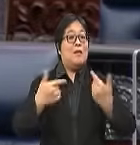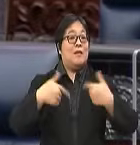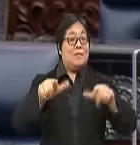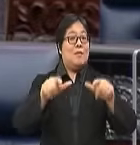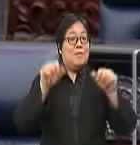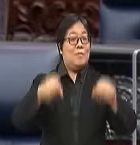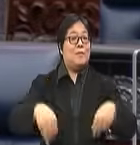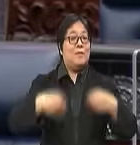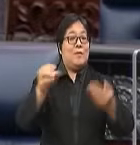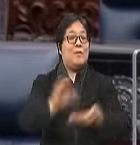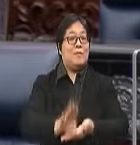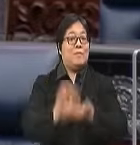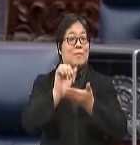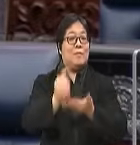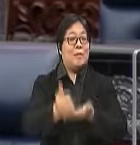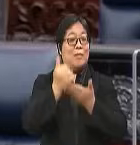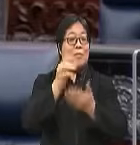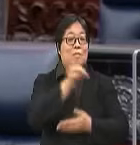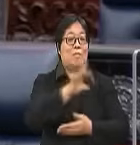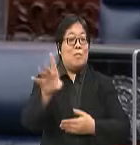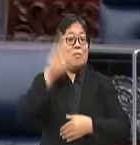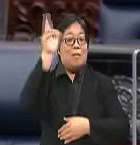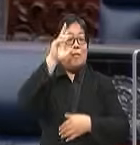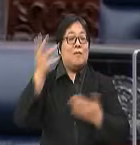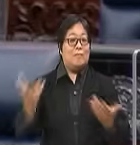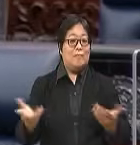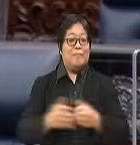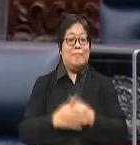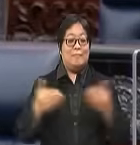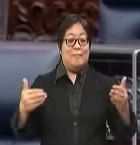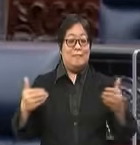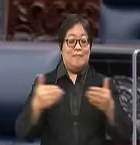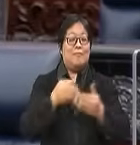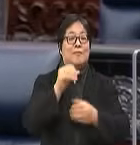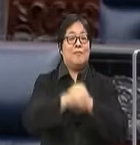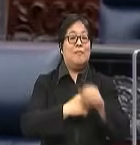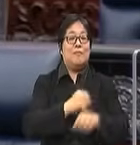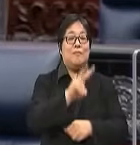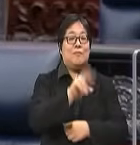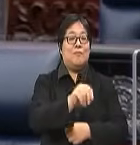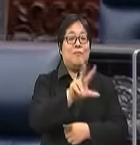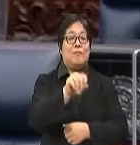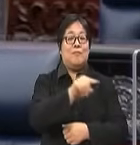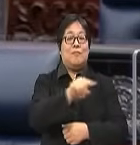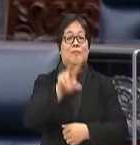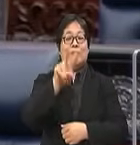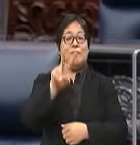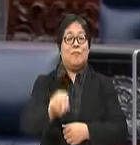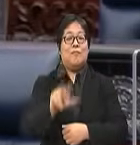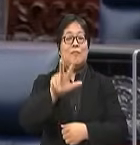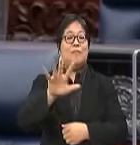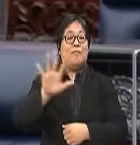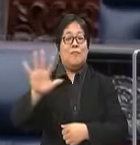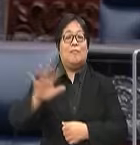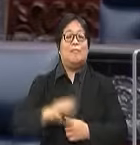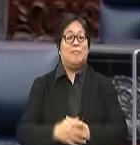untuk satu bantuan mohon of kerajaan saja menjelang 2030 hingga 2035